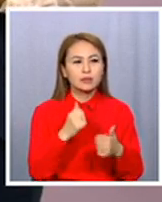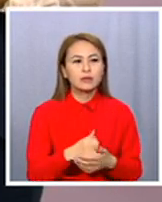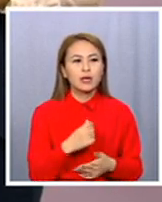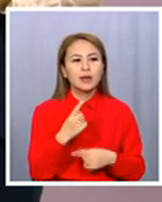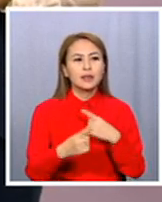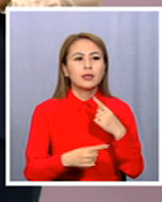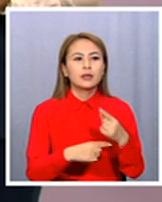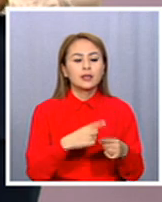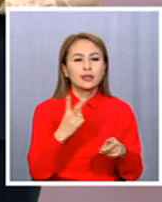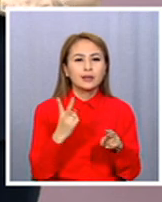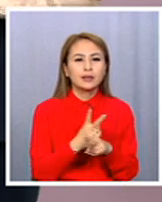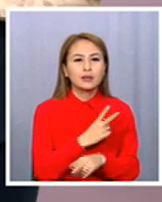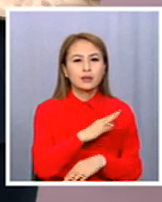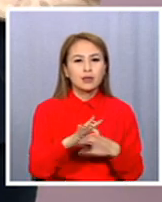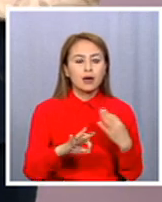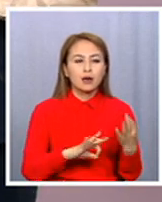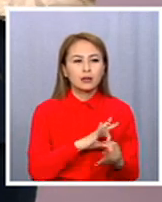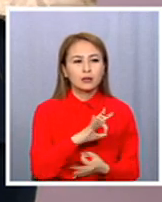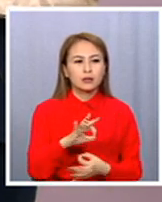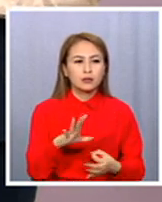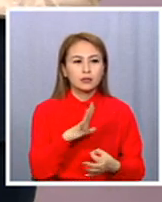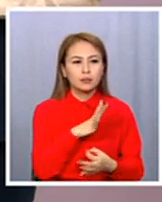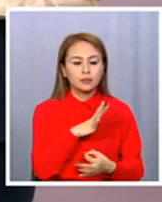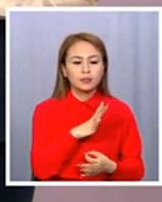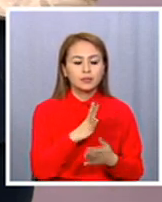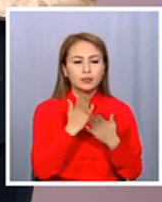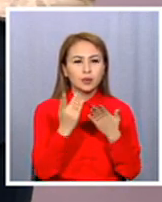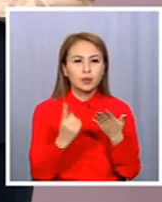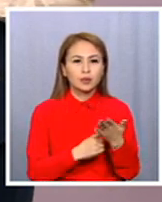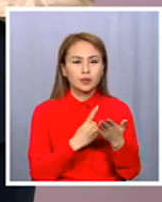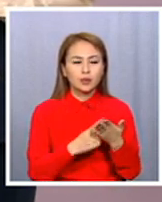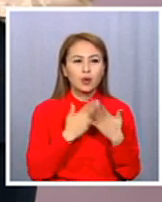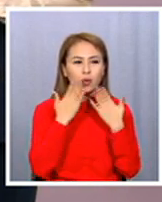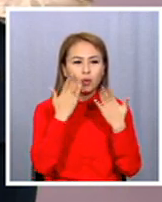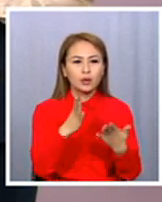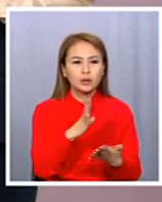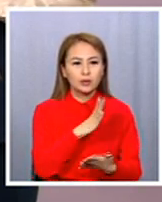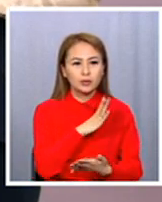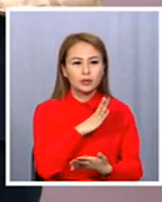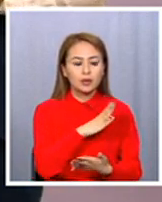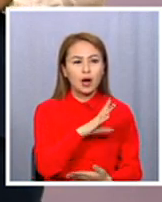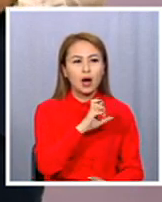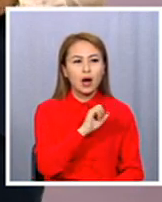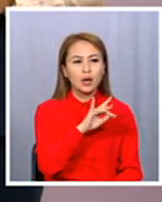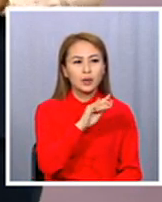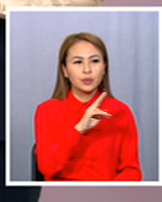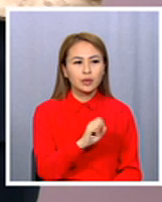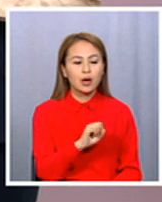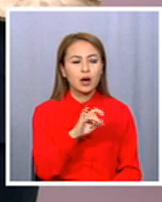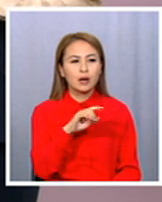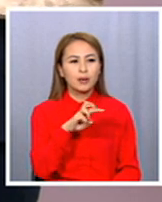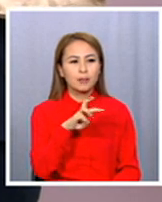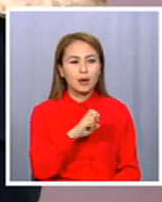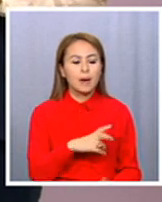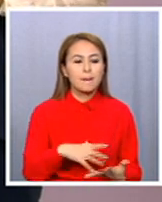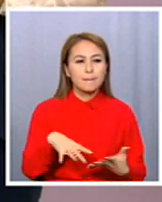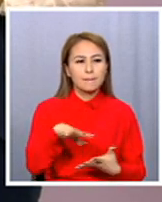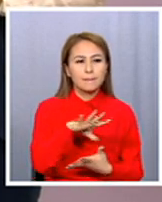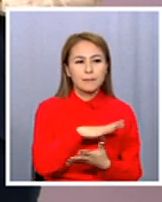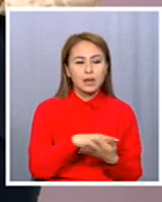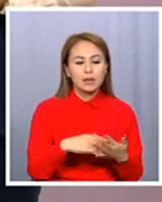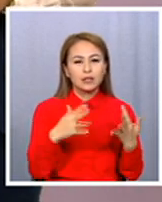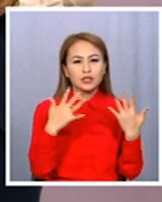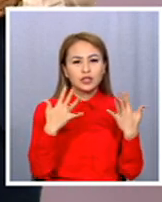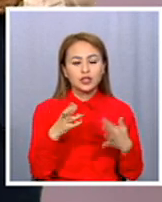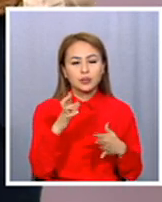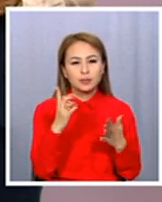Арунадан 2 есе артық бет оқыған екен. Аруна мен Арман барлығы неше бет